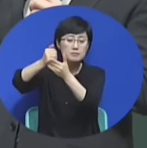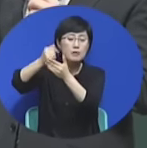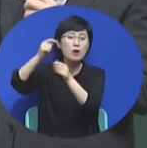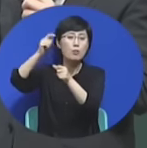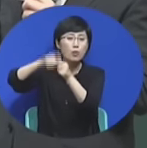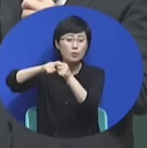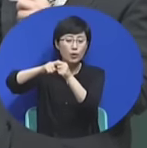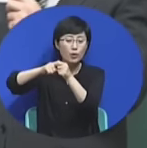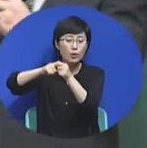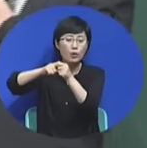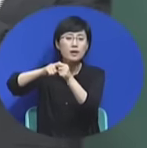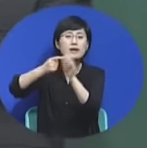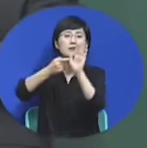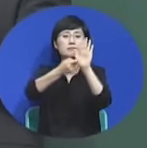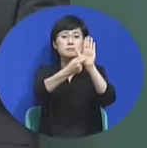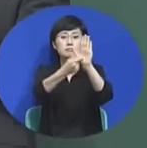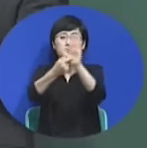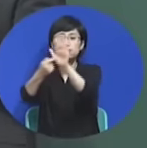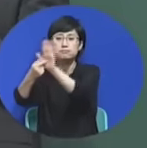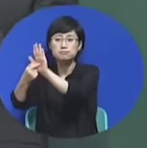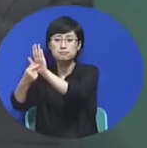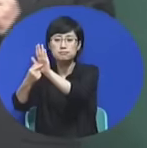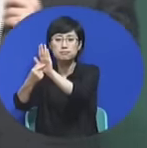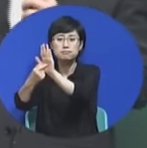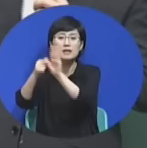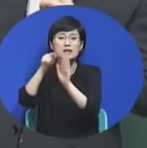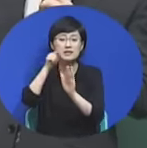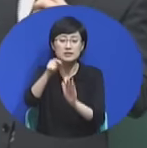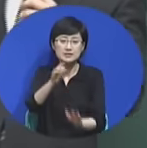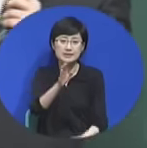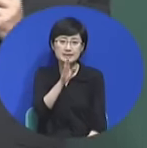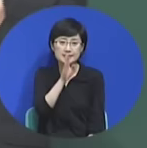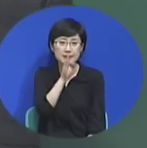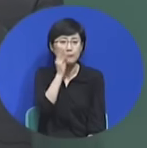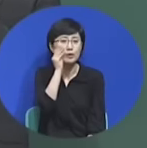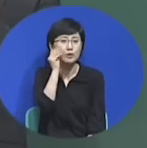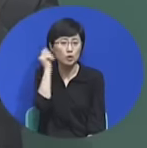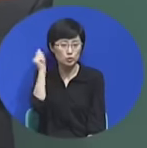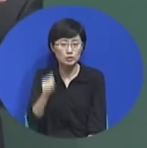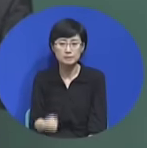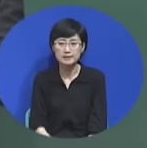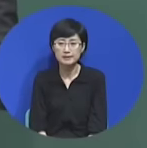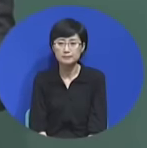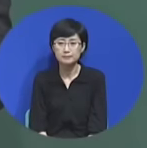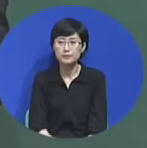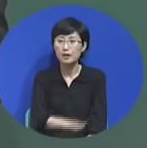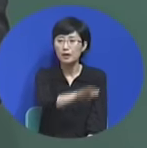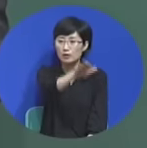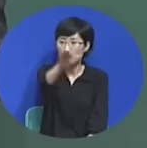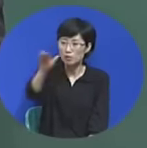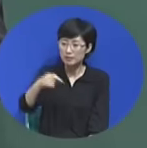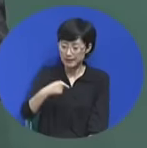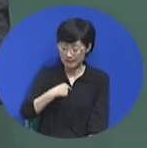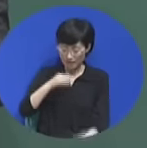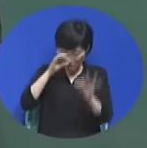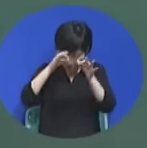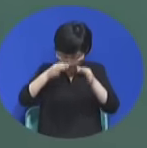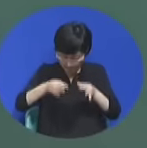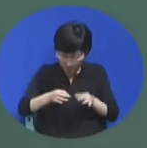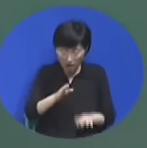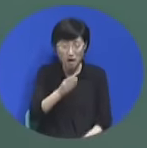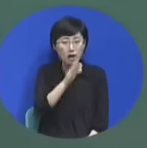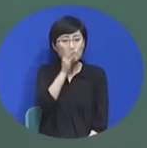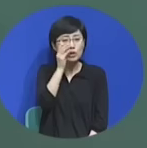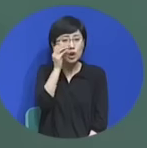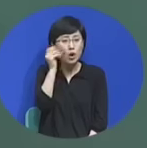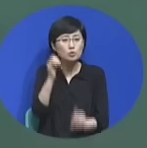那有生命的人，他的生活当中会彰显出神的计划、神的目的，还有神的心愿。 이것을 형통이라 얘기하는 겁니다. 把这个叫做亨通。 그래서 여러분은 전부 다 어떤 사람이요? 형통한 사람이 되는 게